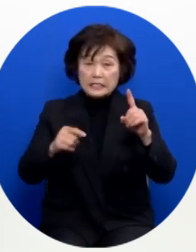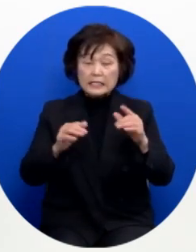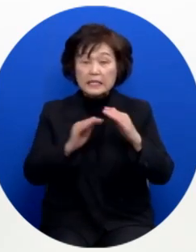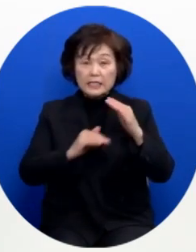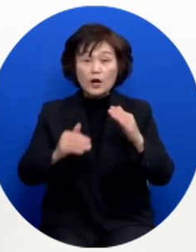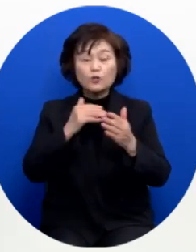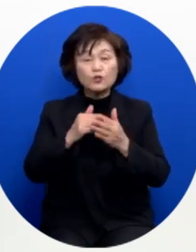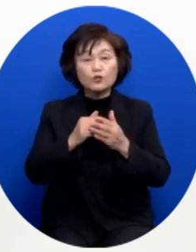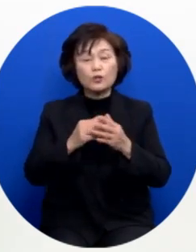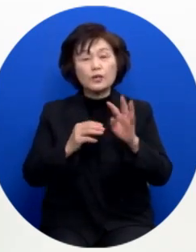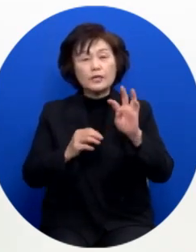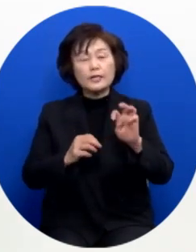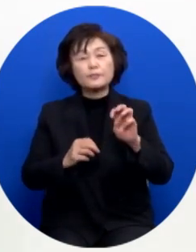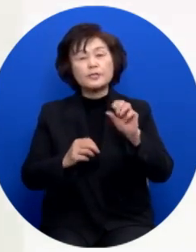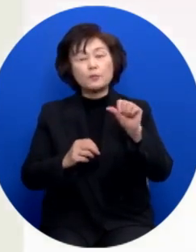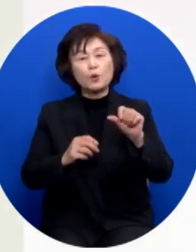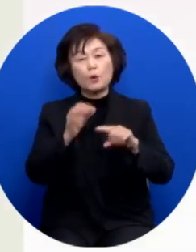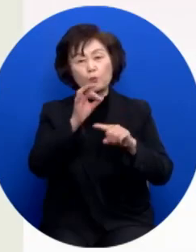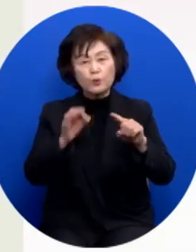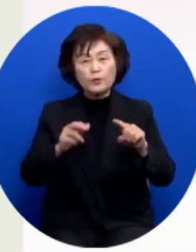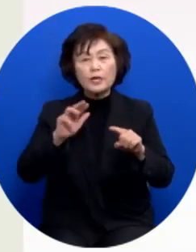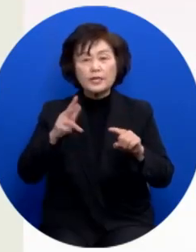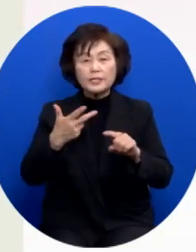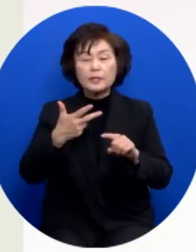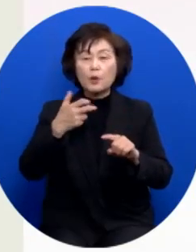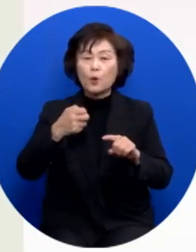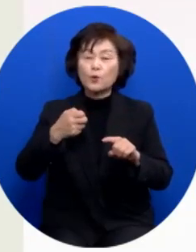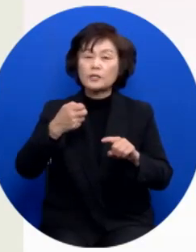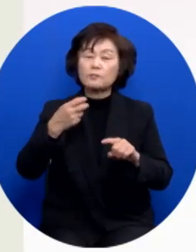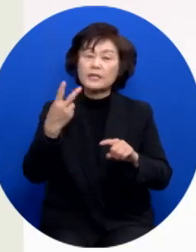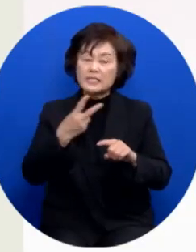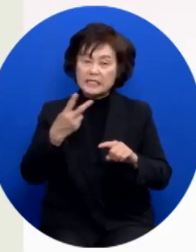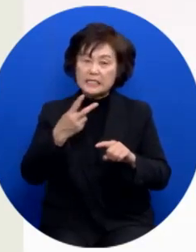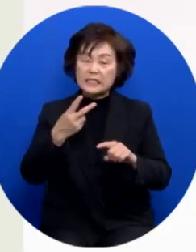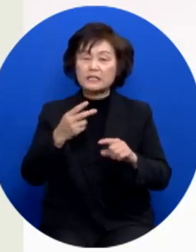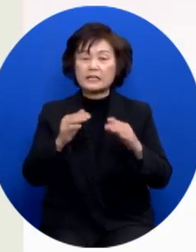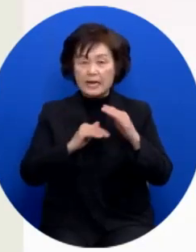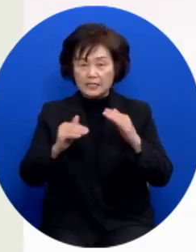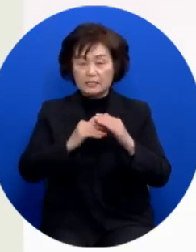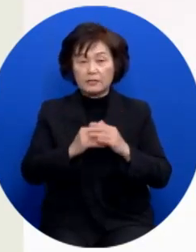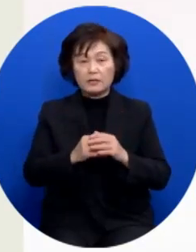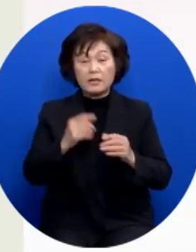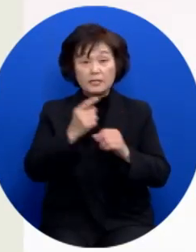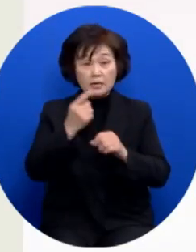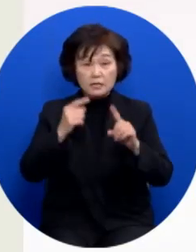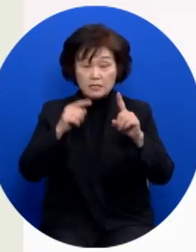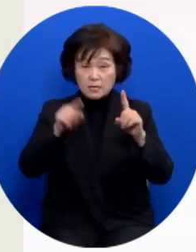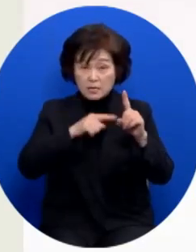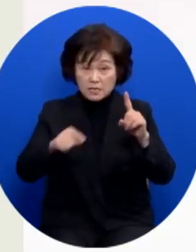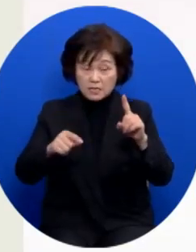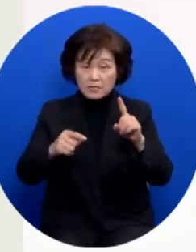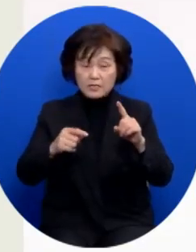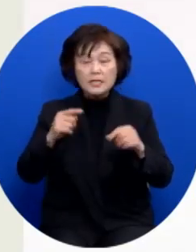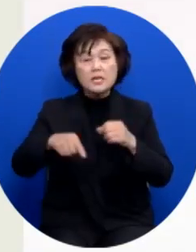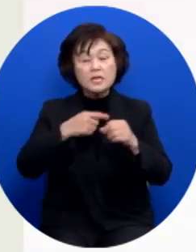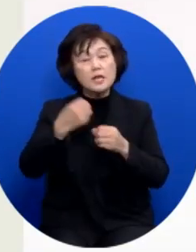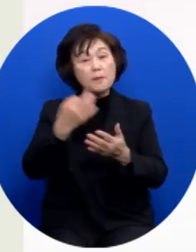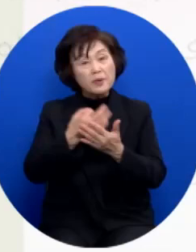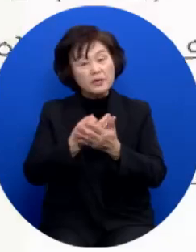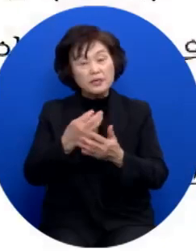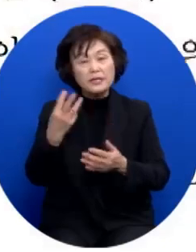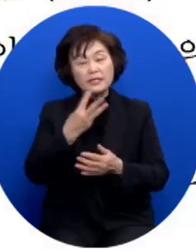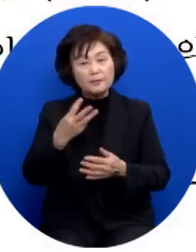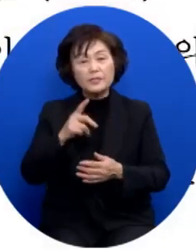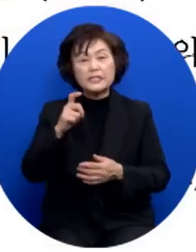약 35%인 750만 2천 가구로 나타났습니다. 또 지난해 1인 가구의 연간 소득은 3,010만